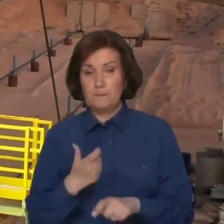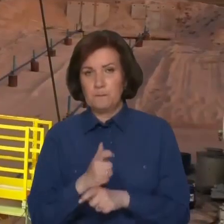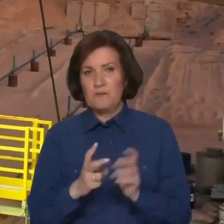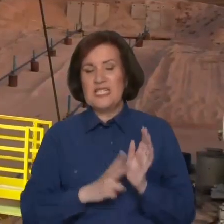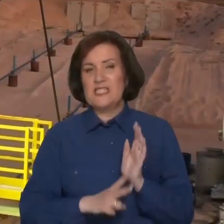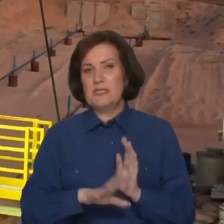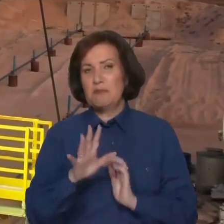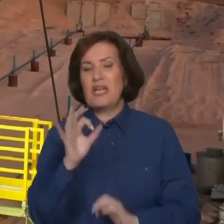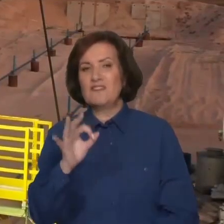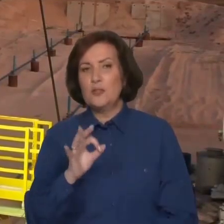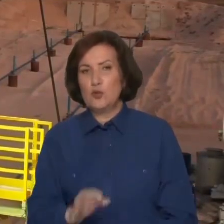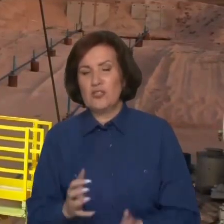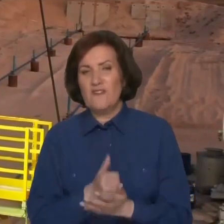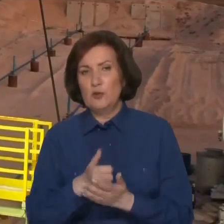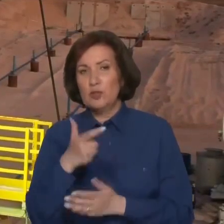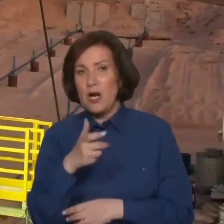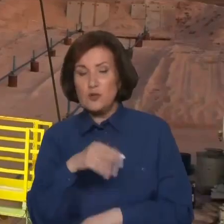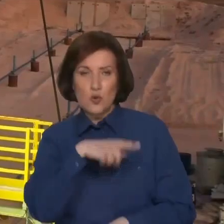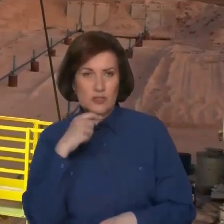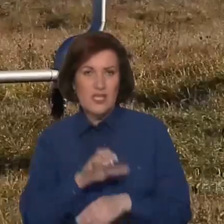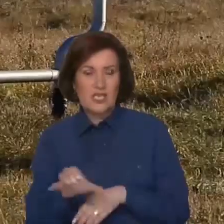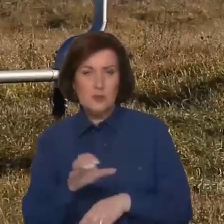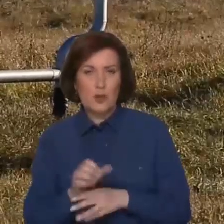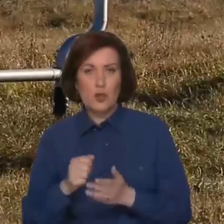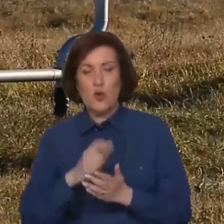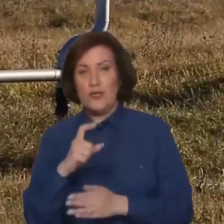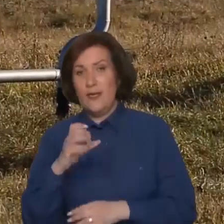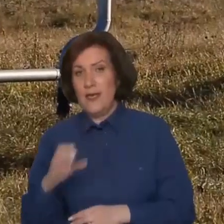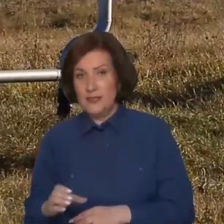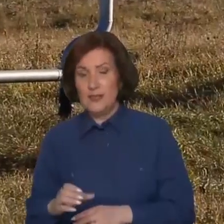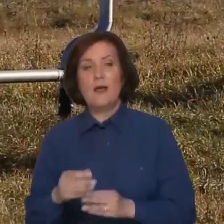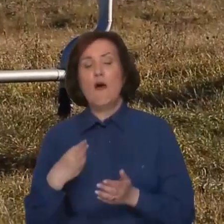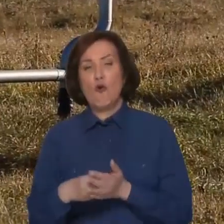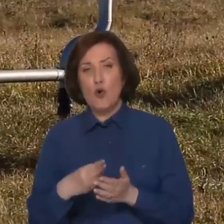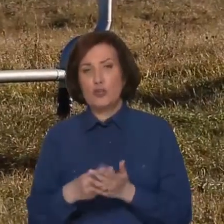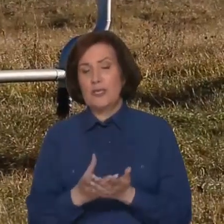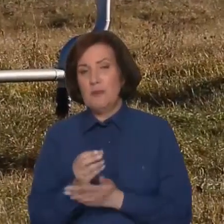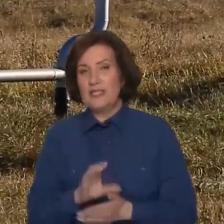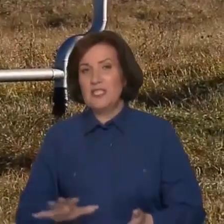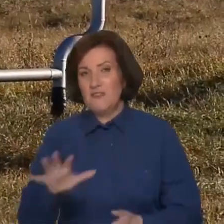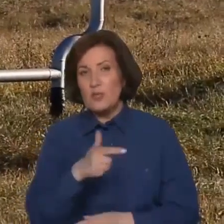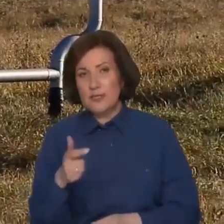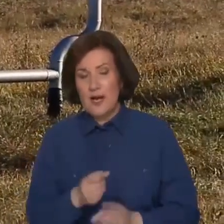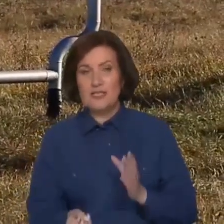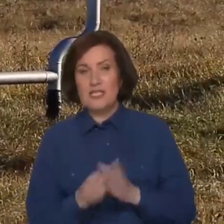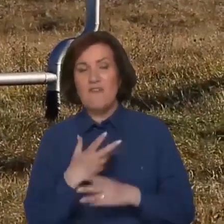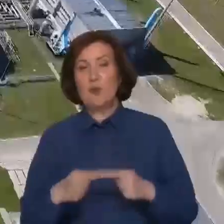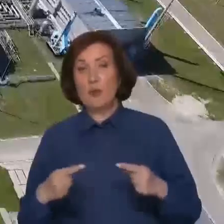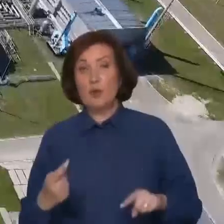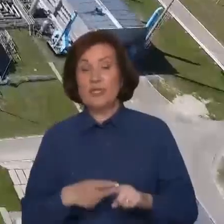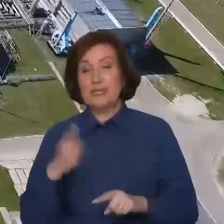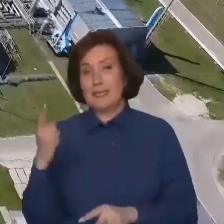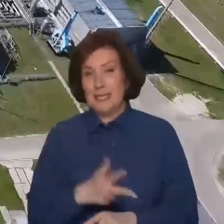Понад 75% видобутку газу Росія експортує до ЄС. Кошти, що платить Європа за газ і нафтопродукти,